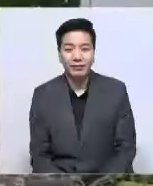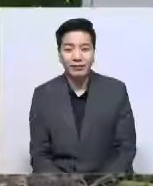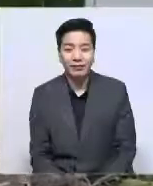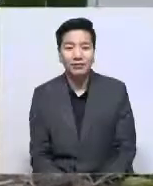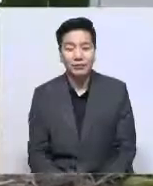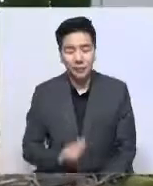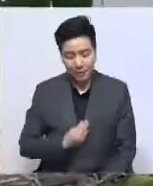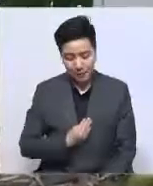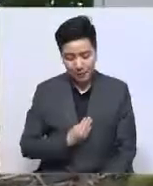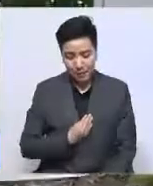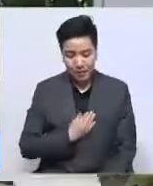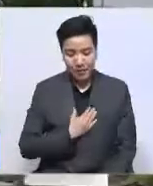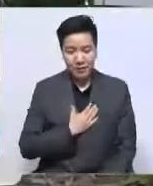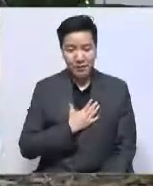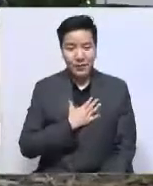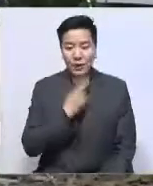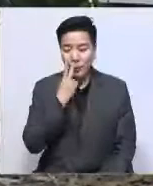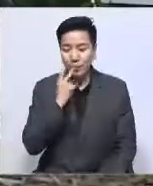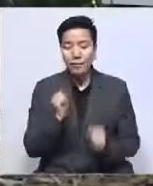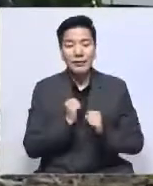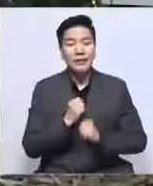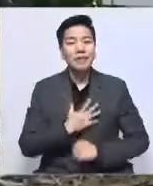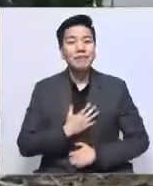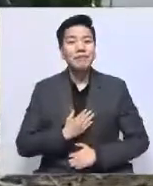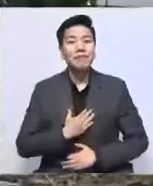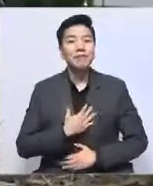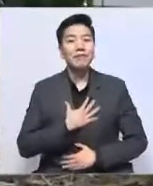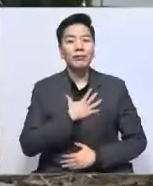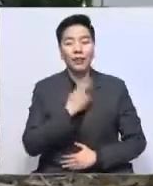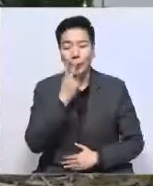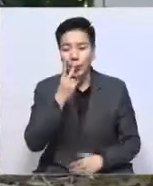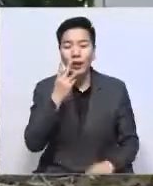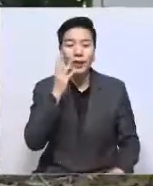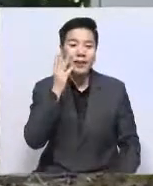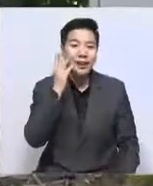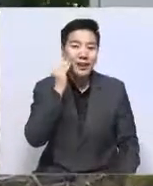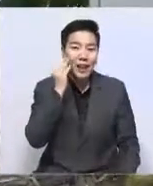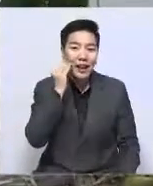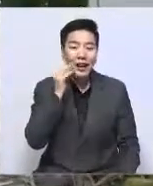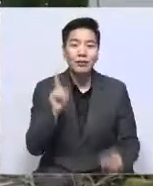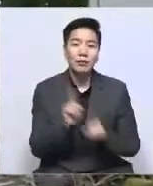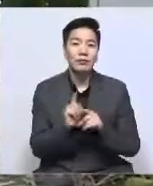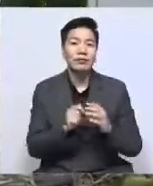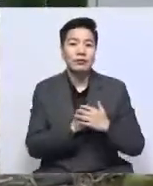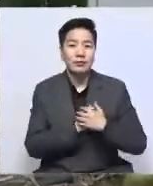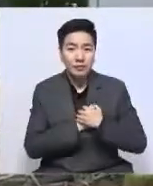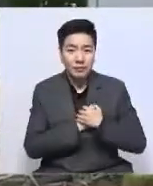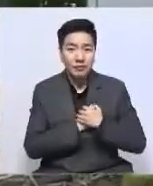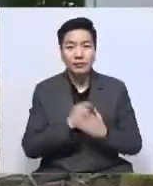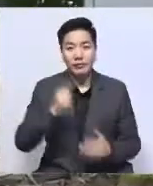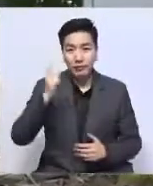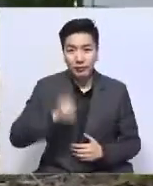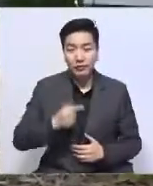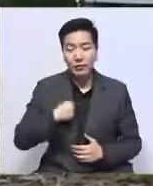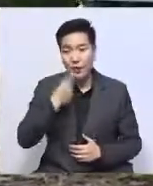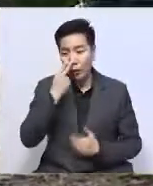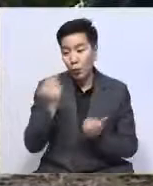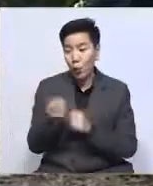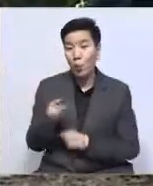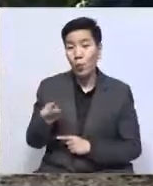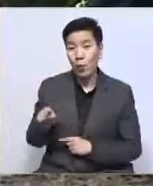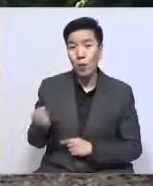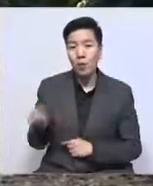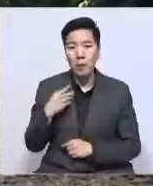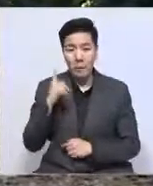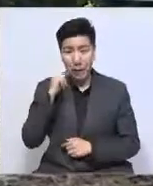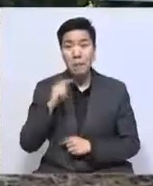ชื่นใจค่ะชื่นใจแล้วดูรู้สึกว่าน่ารักน่ะน่ารักแล้วก็ดูมันอบอุ่นดีก็เลยลูกสาวก็บอก